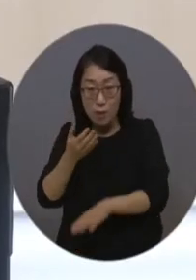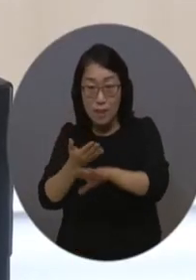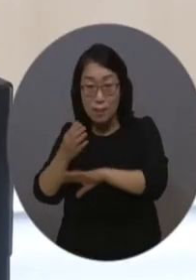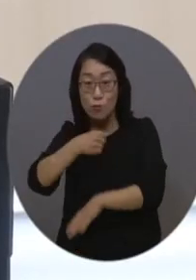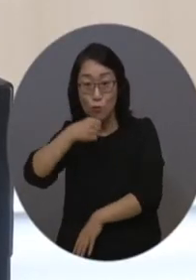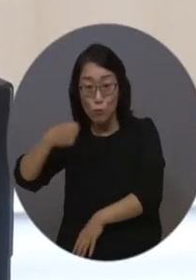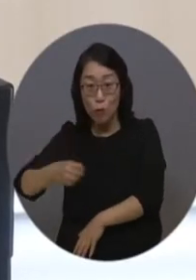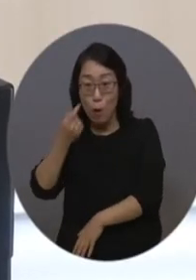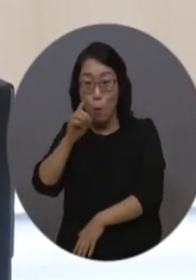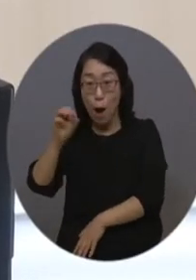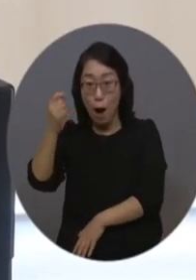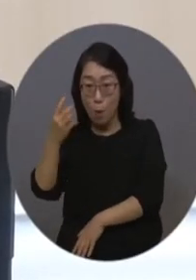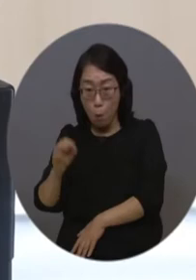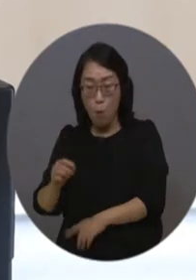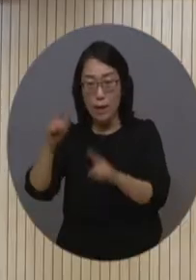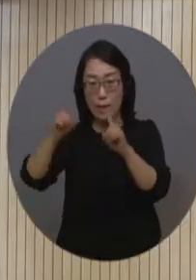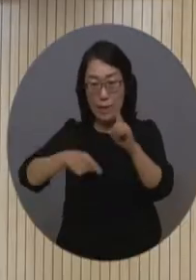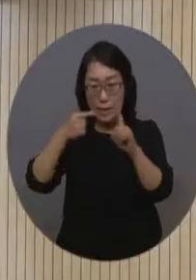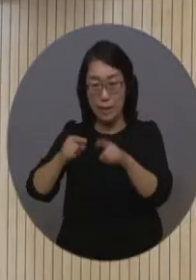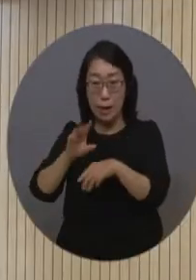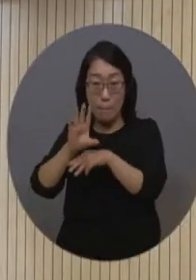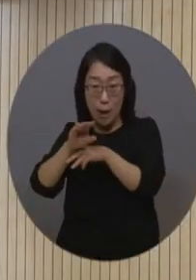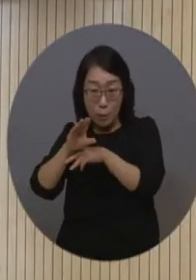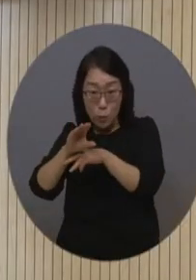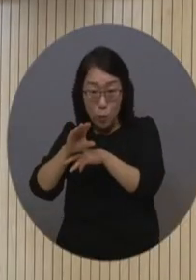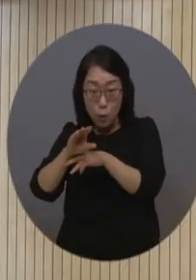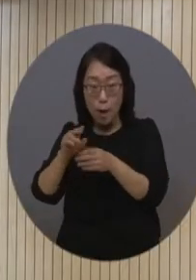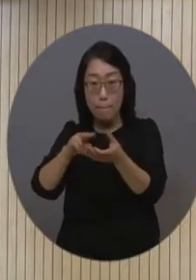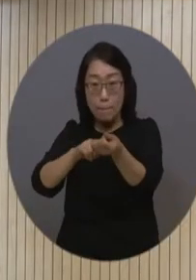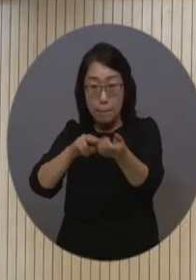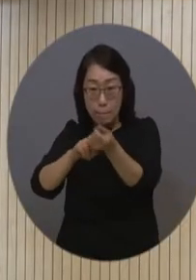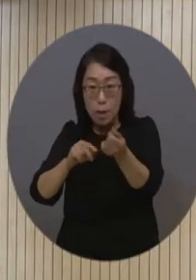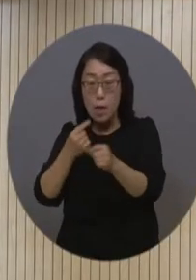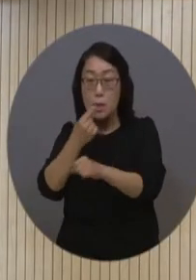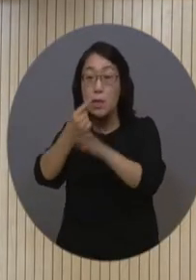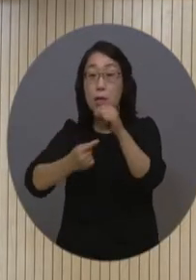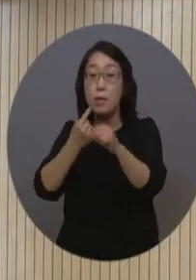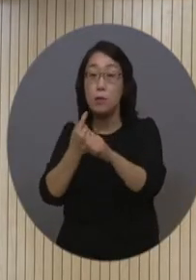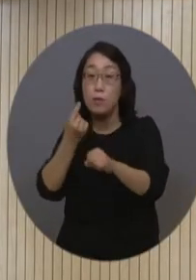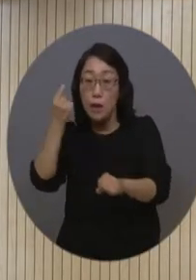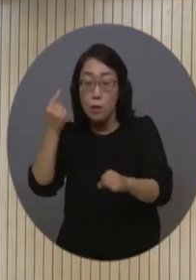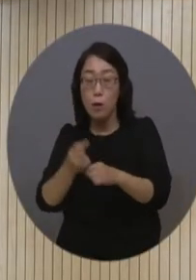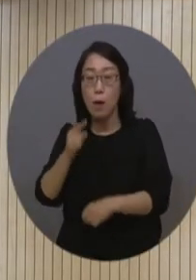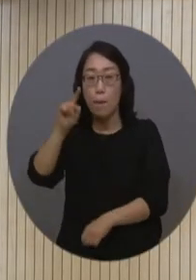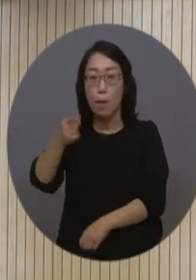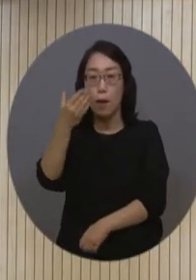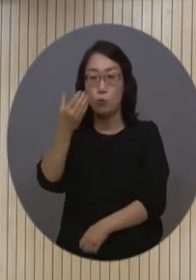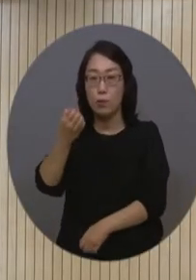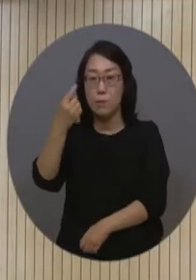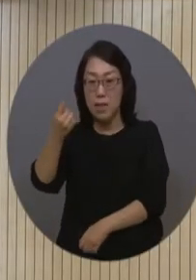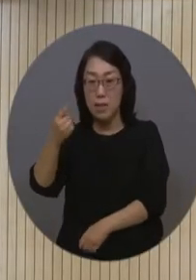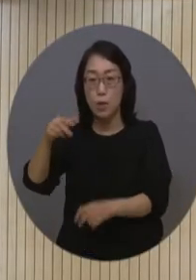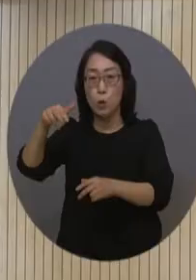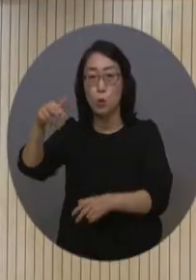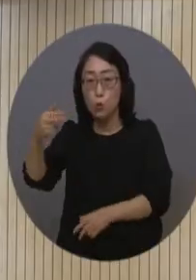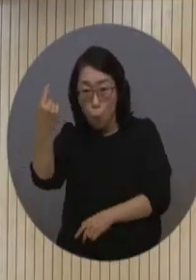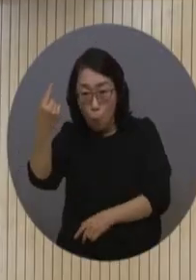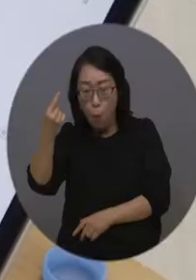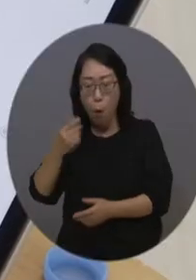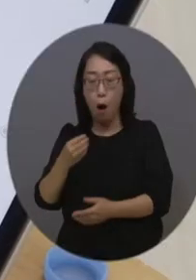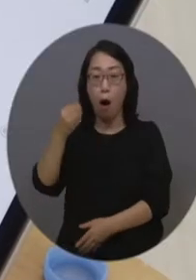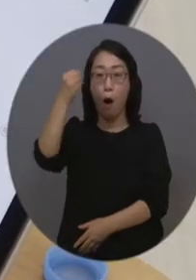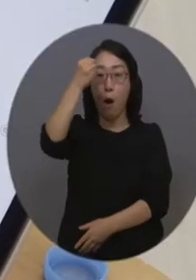일컫는 1인 방송 판매자들은 작년 한해만 무려 191조 원이라는 천문학적인